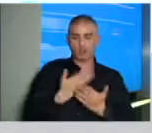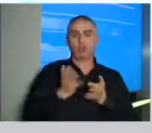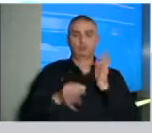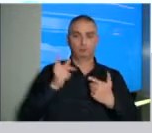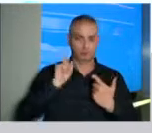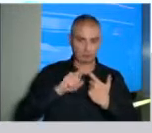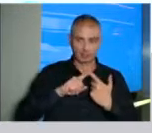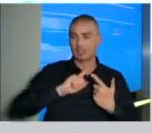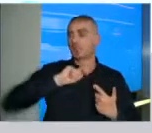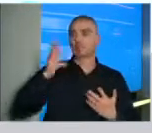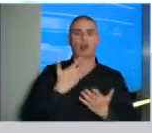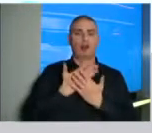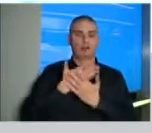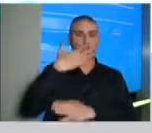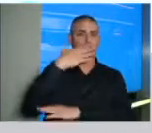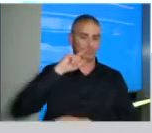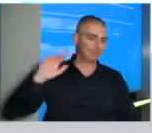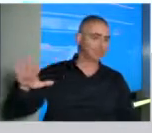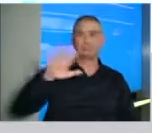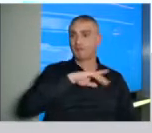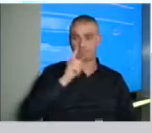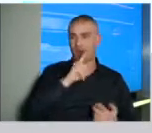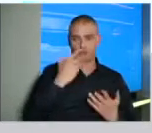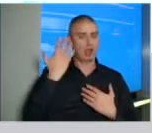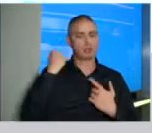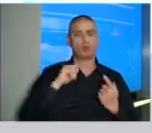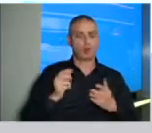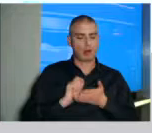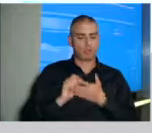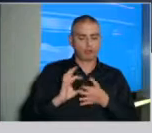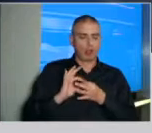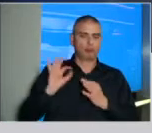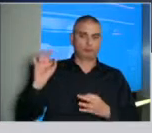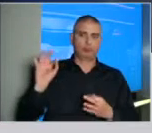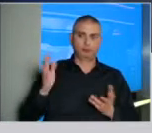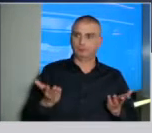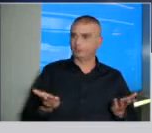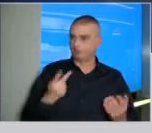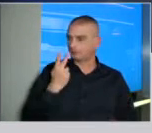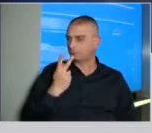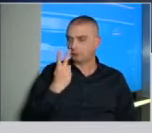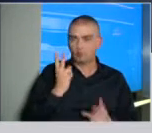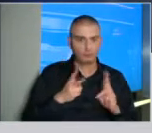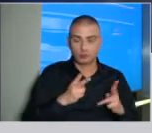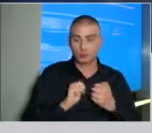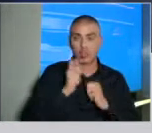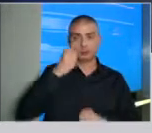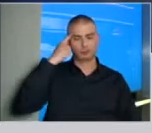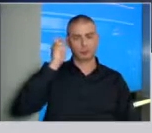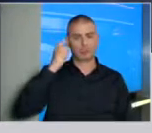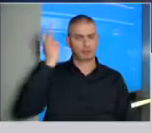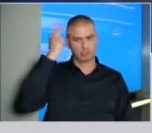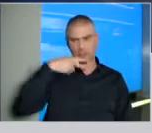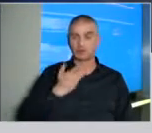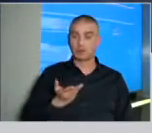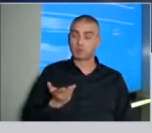המשפטי, את כל עדי מדינה שסביבו, שהם בסך הכל היו הלשכה הכי קרובה שלו. אז אחד משניים, האנשים האינטליגנטים יגיעו